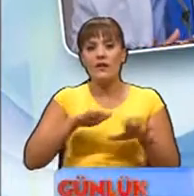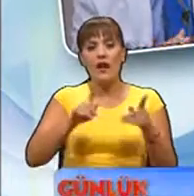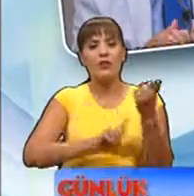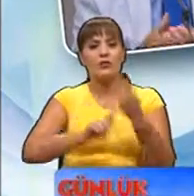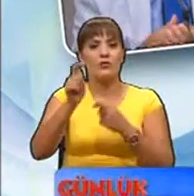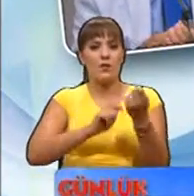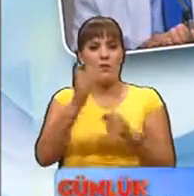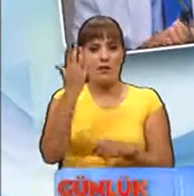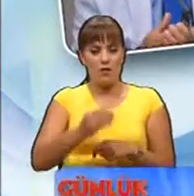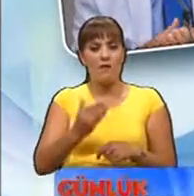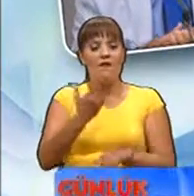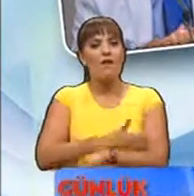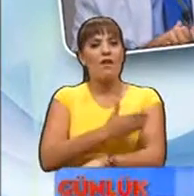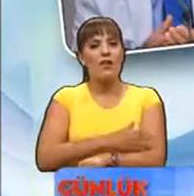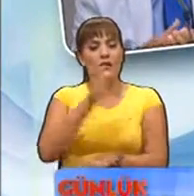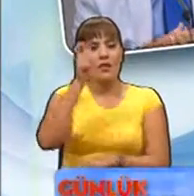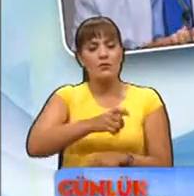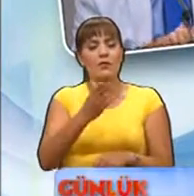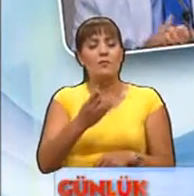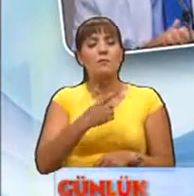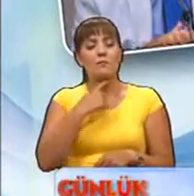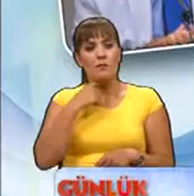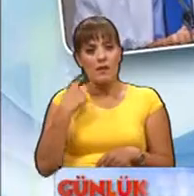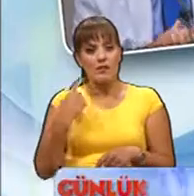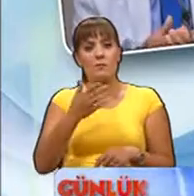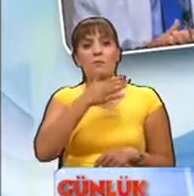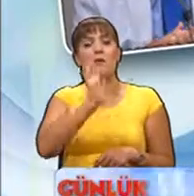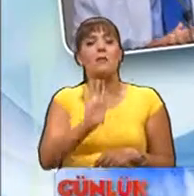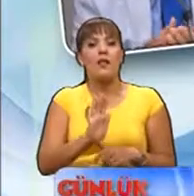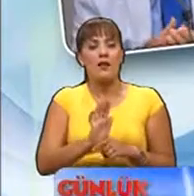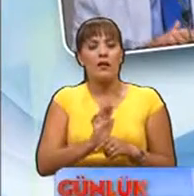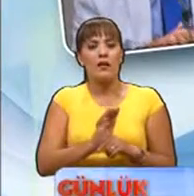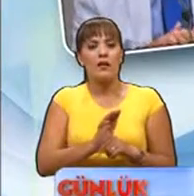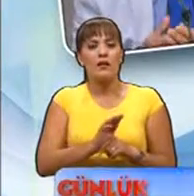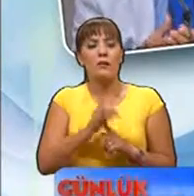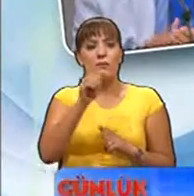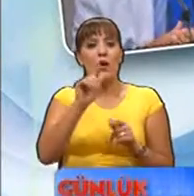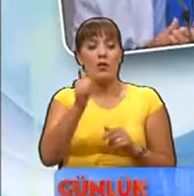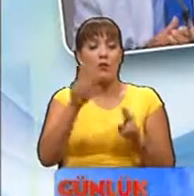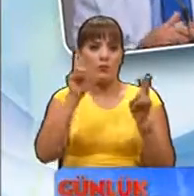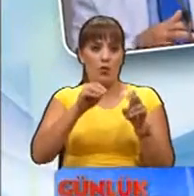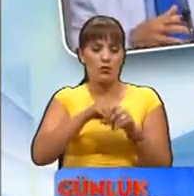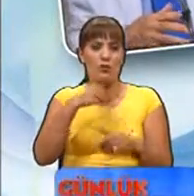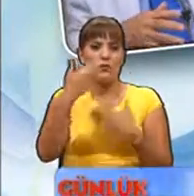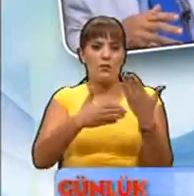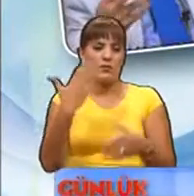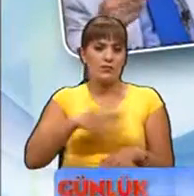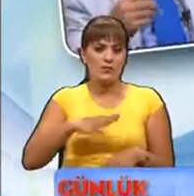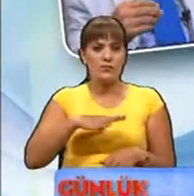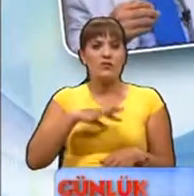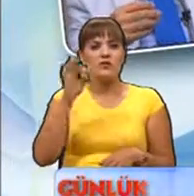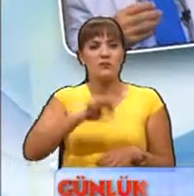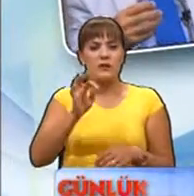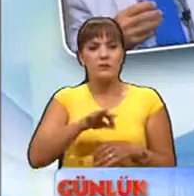yaygın uygulaması olan ve vatandaşımızın maalesef bilmediği bir önemli konuya değinmek istiyorum. Buyurun.